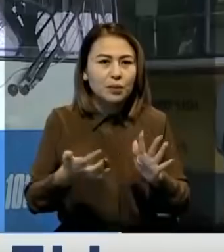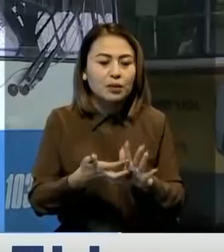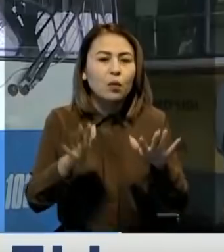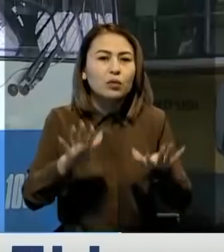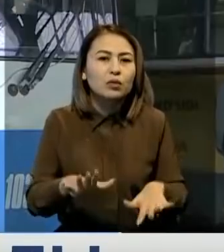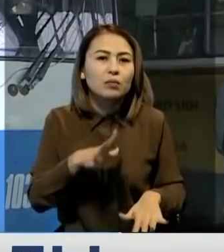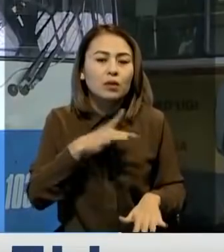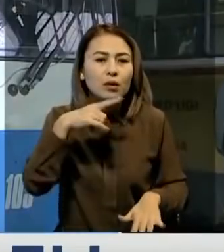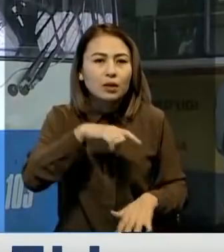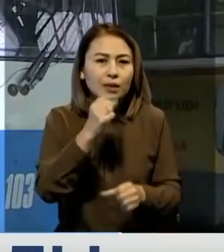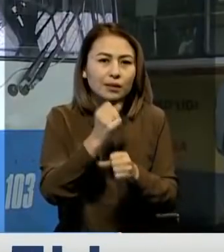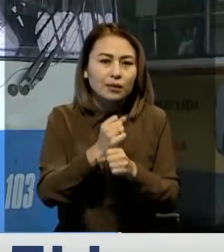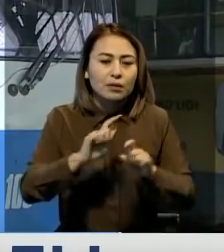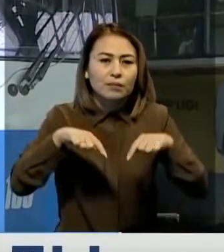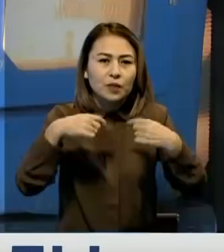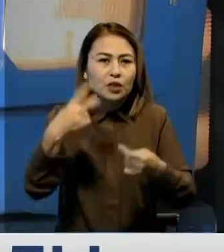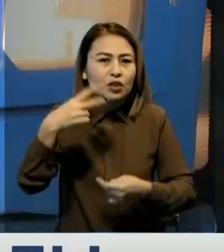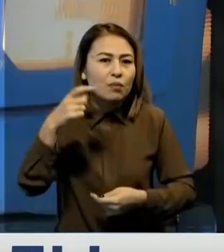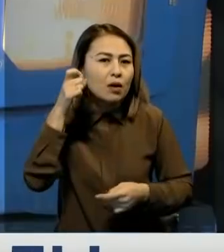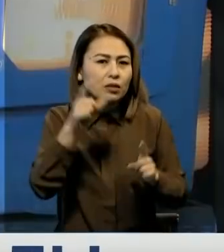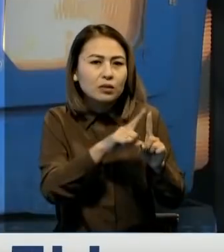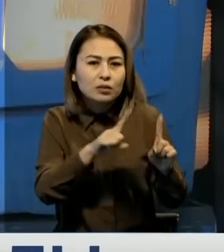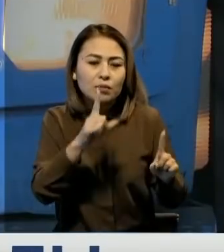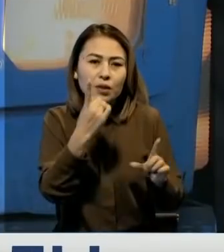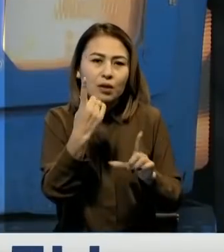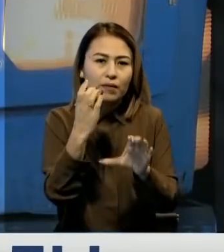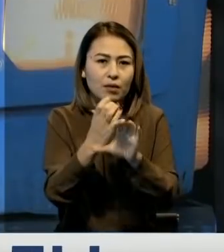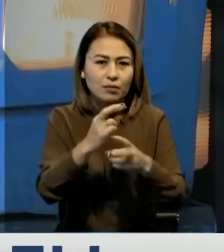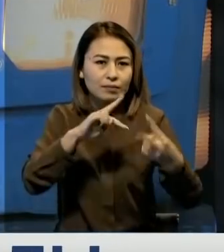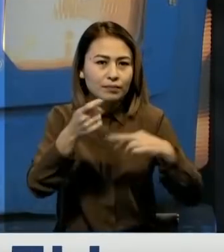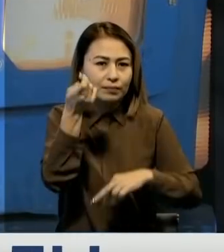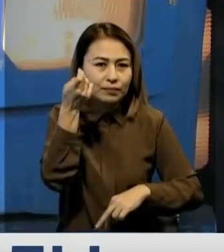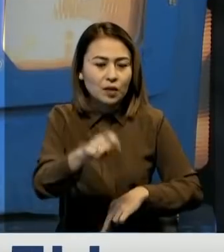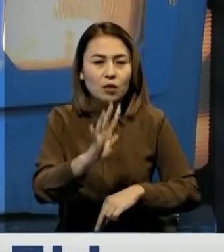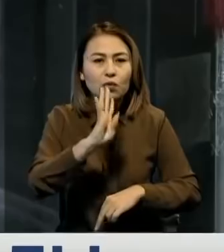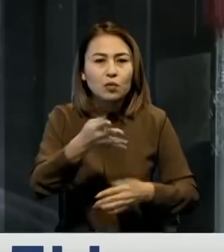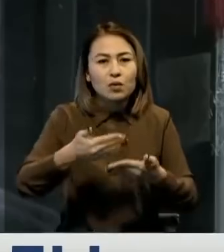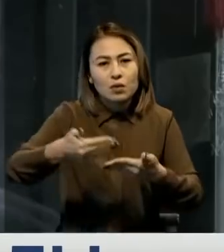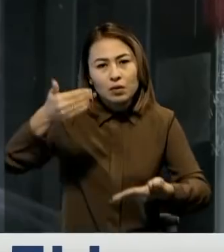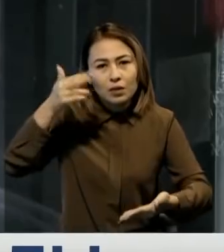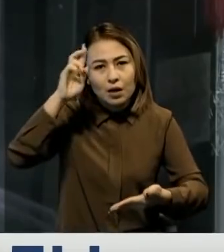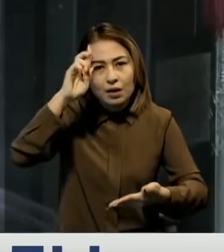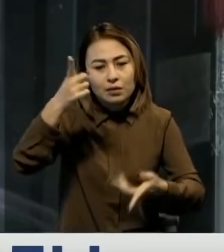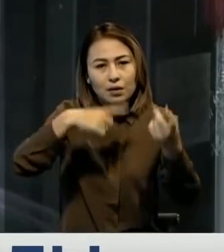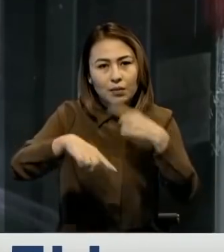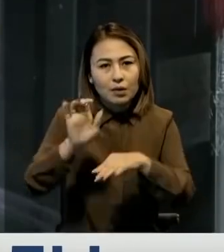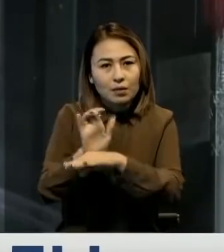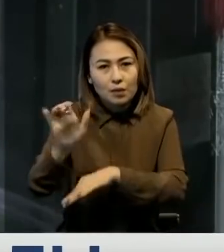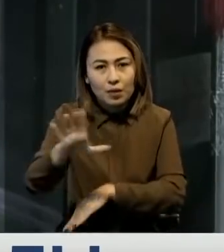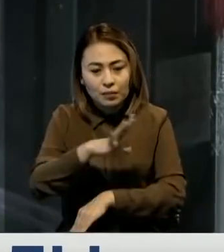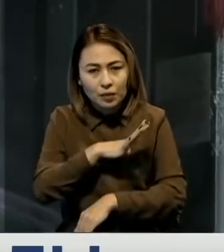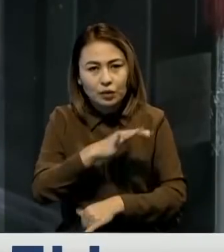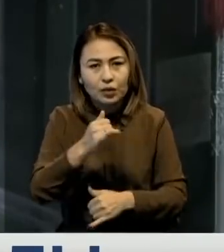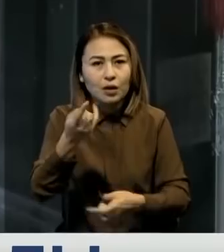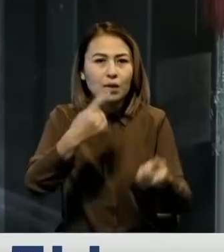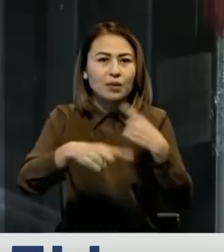трамвай паркі қолдан қолға өткен 20 жыл ішінде бірде-бір вагон жаңармаған, тек 4 жыл бұрын мемлекет қарамағына қайта қайтарылды. Алматыдан